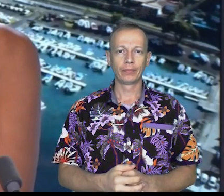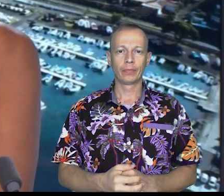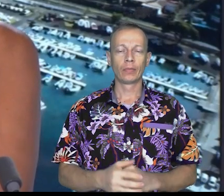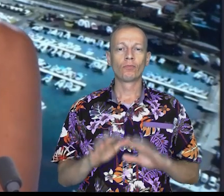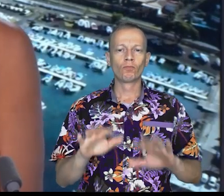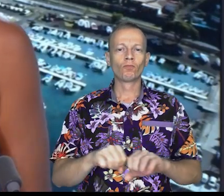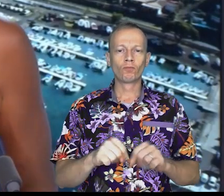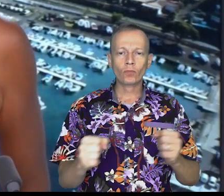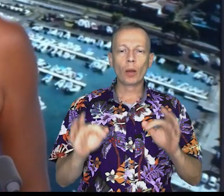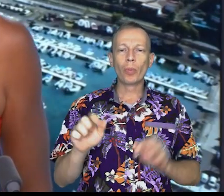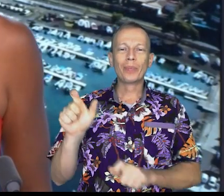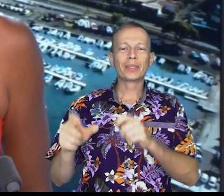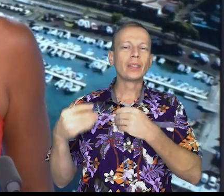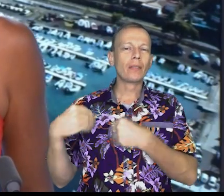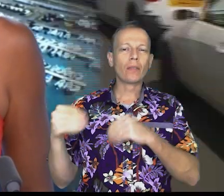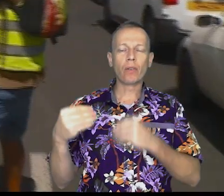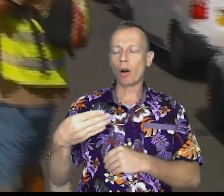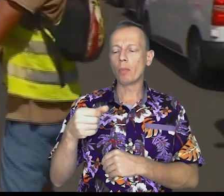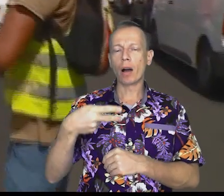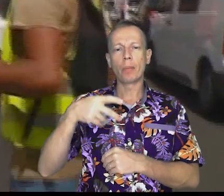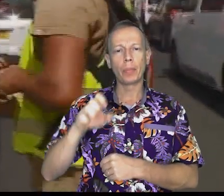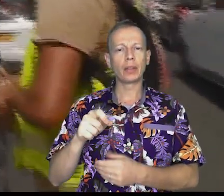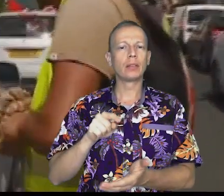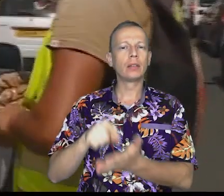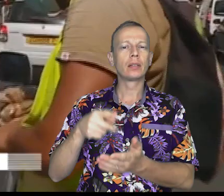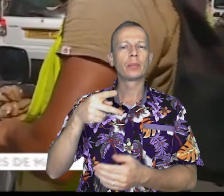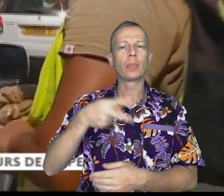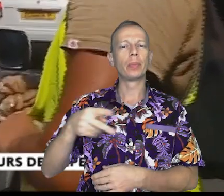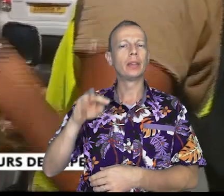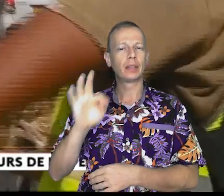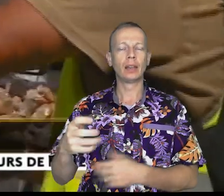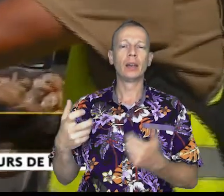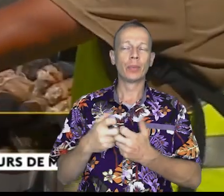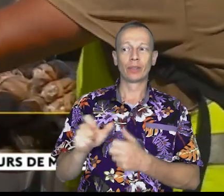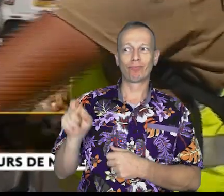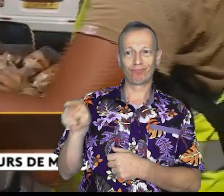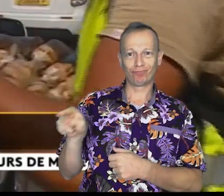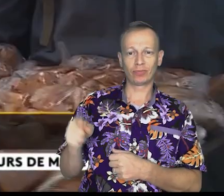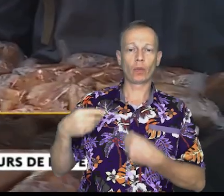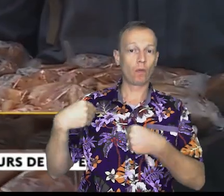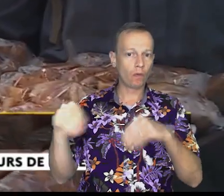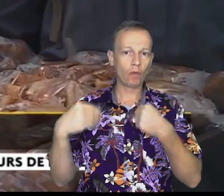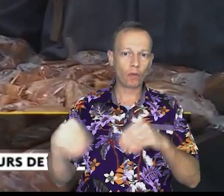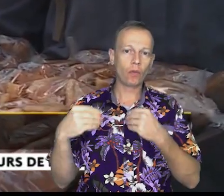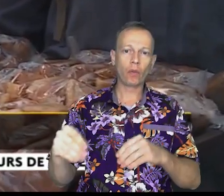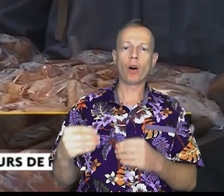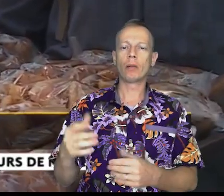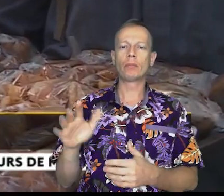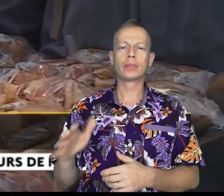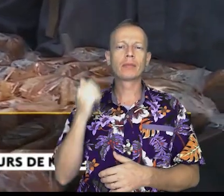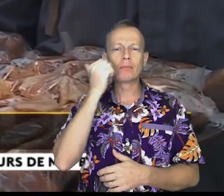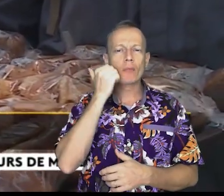sur ces vendeurs de mappées qui signent les rues de Papé-Été. Marama Paé-Horo vend ses marrons locaux, on va le dire ça comme ça,